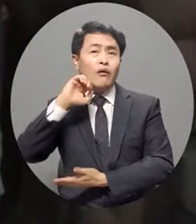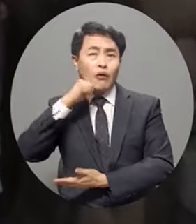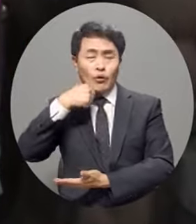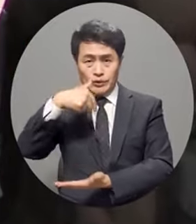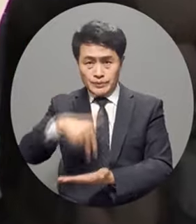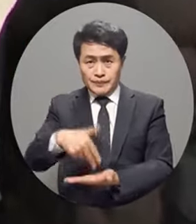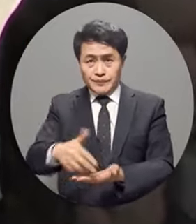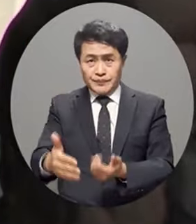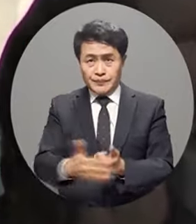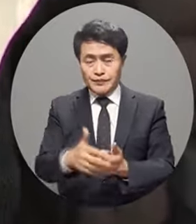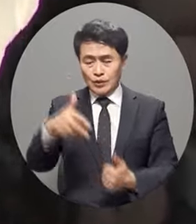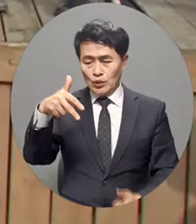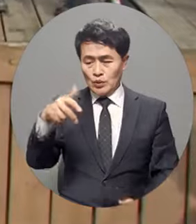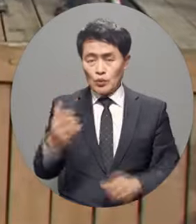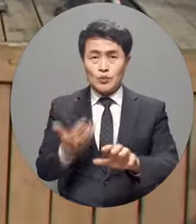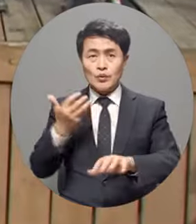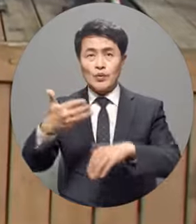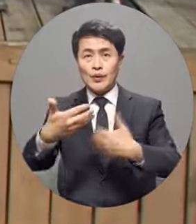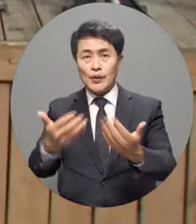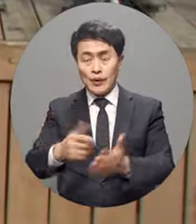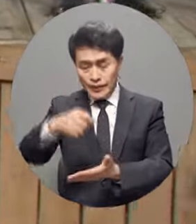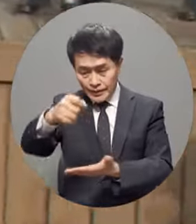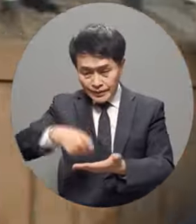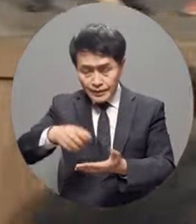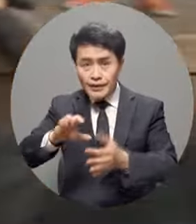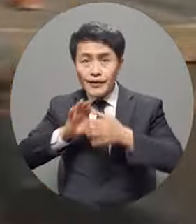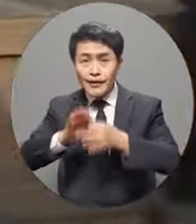만큼 조국혁신당은 기자회견 등을